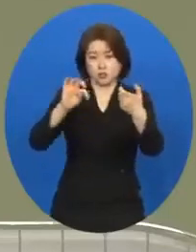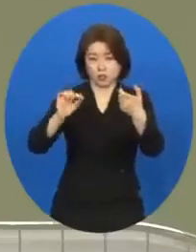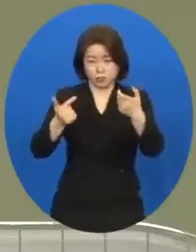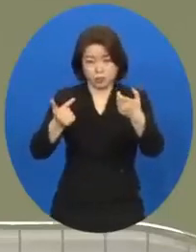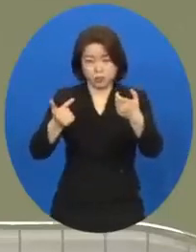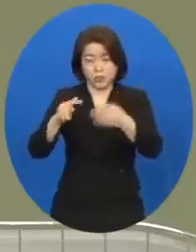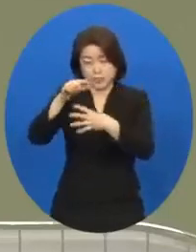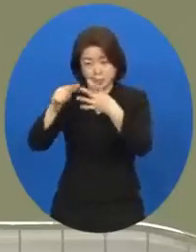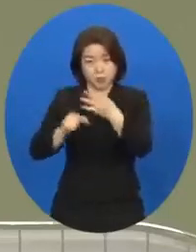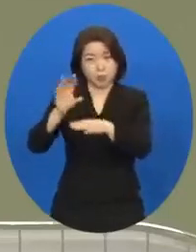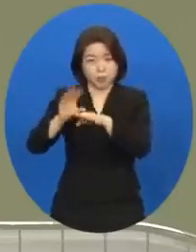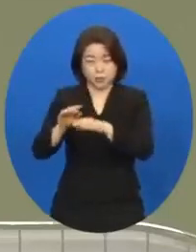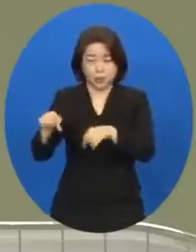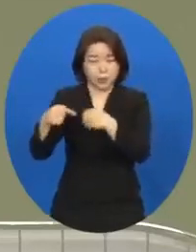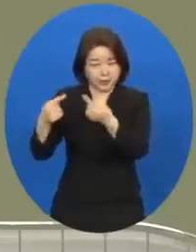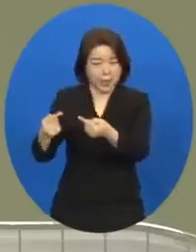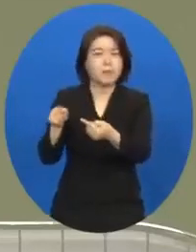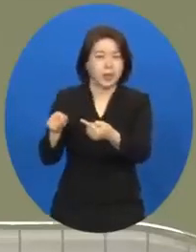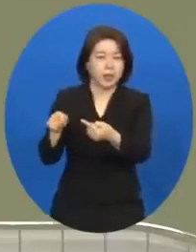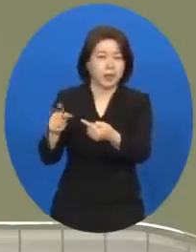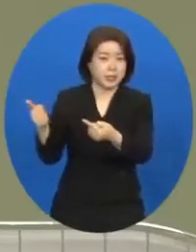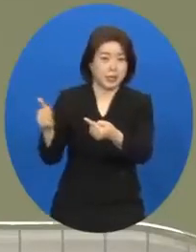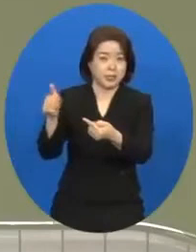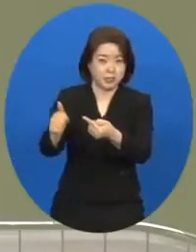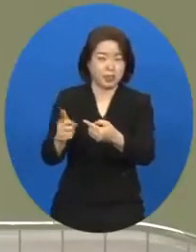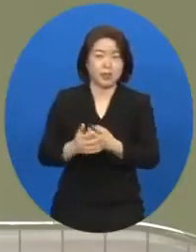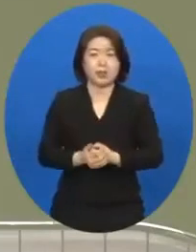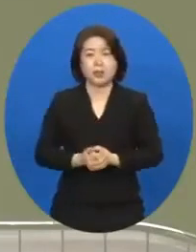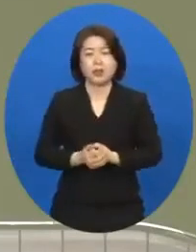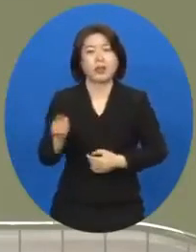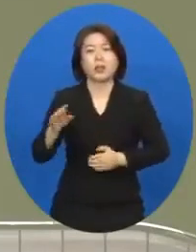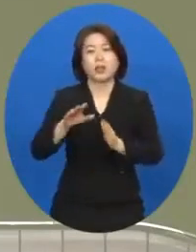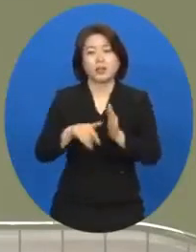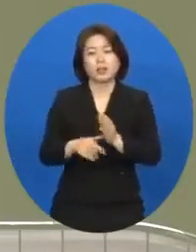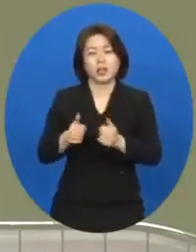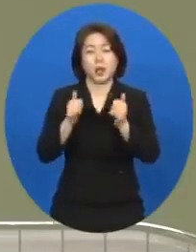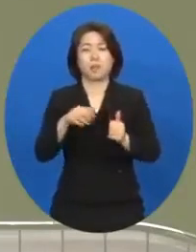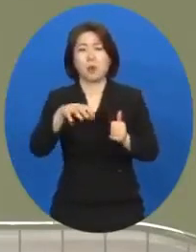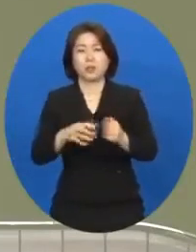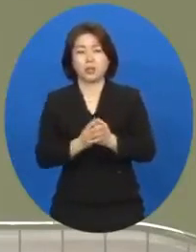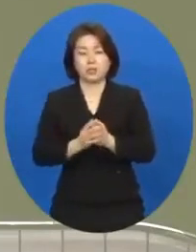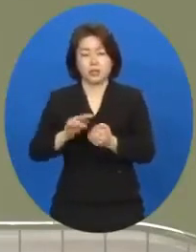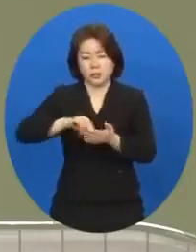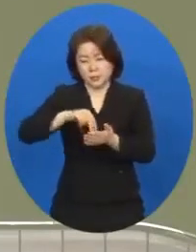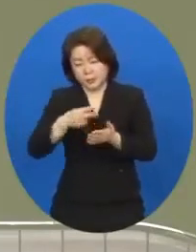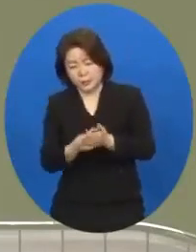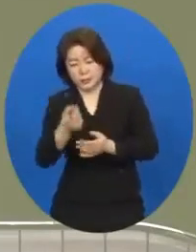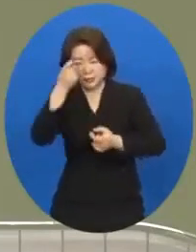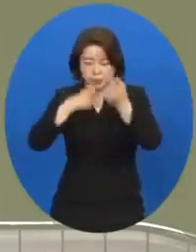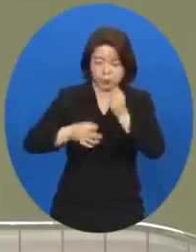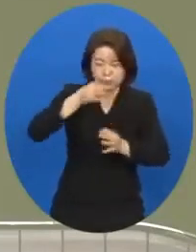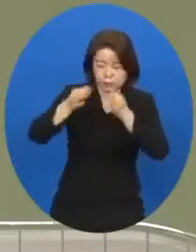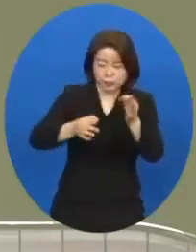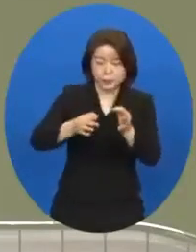60분이라는 방송 프로그램에 출연을 했을 때 그때 자기가 그 법정에서 쓰러져서 통곡을